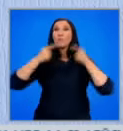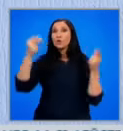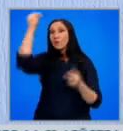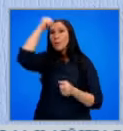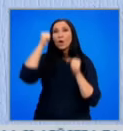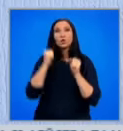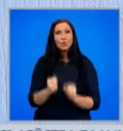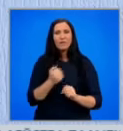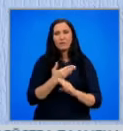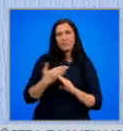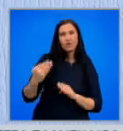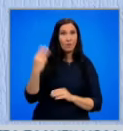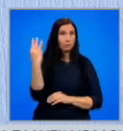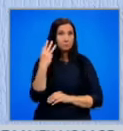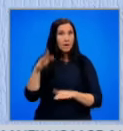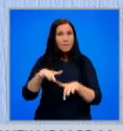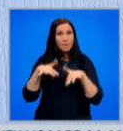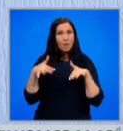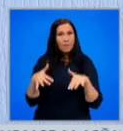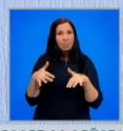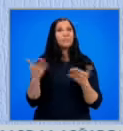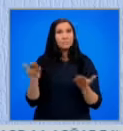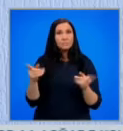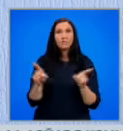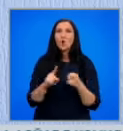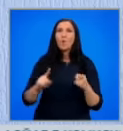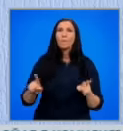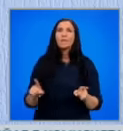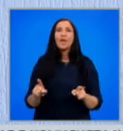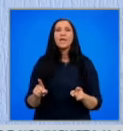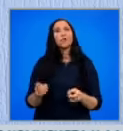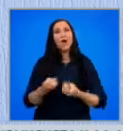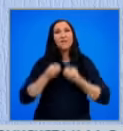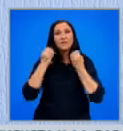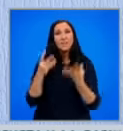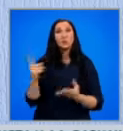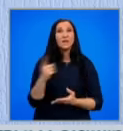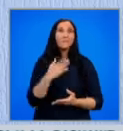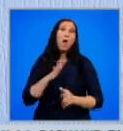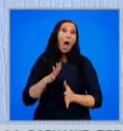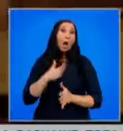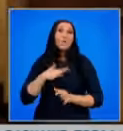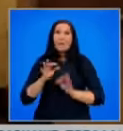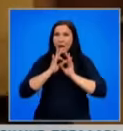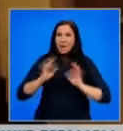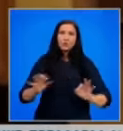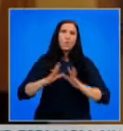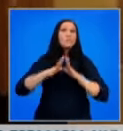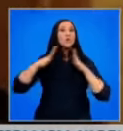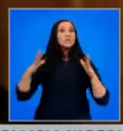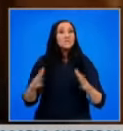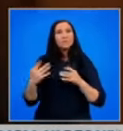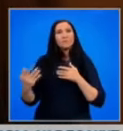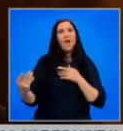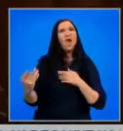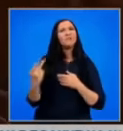България отстоява вече трети парламент, е, че управлението е възможно само ако има ясно мнозинство. А взаимните